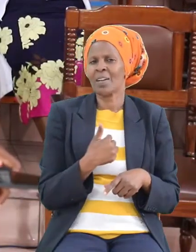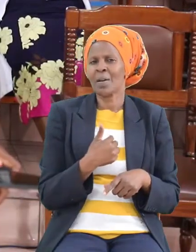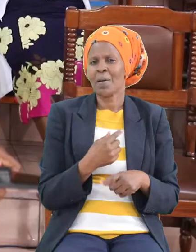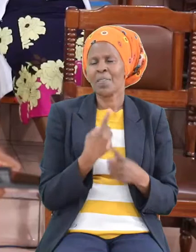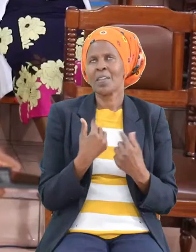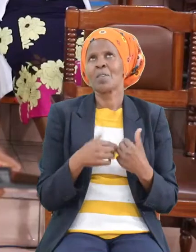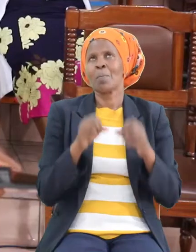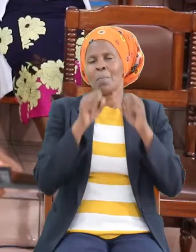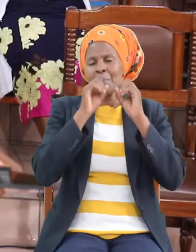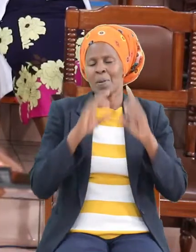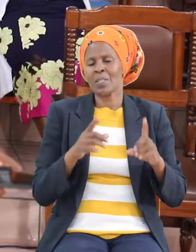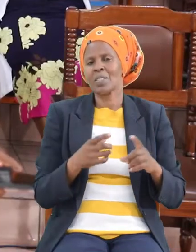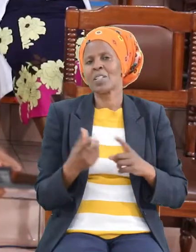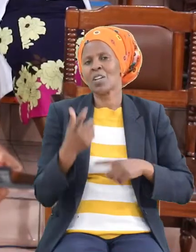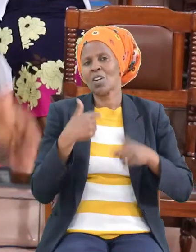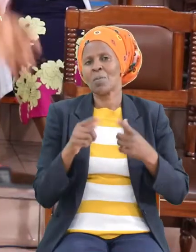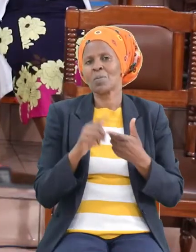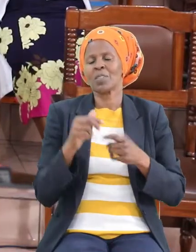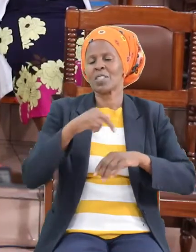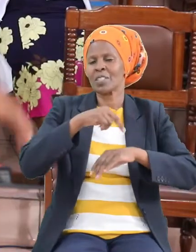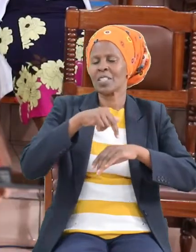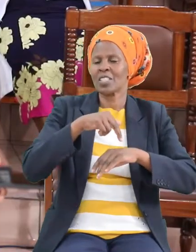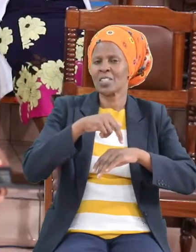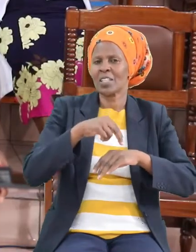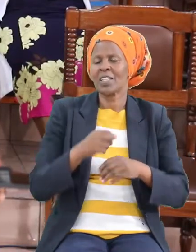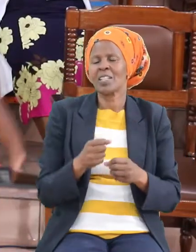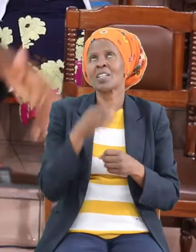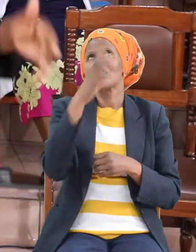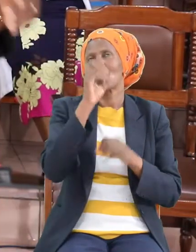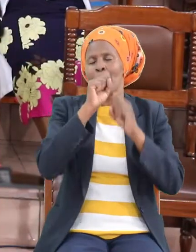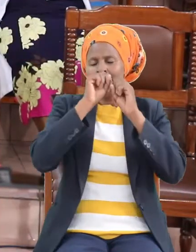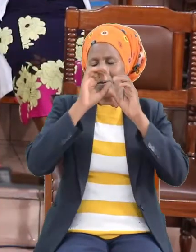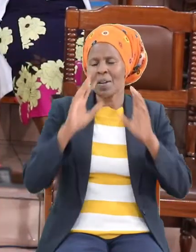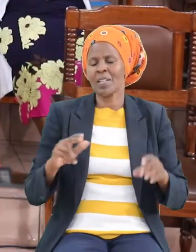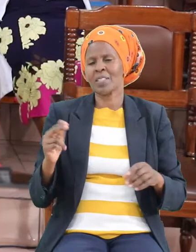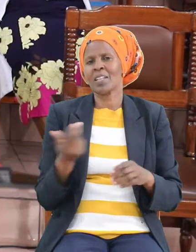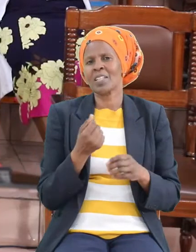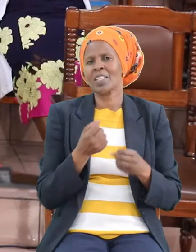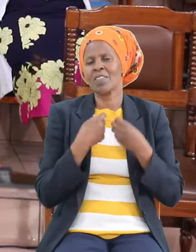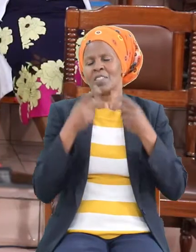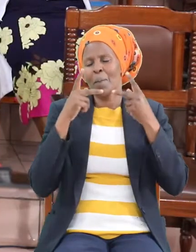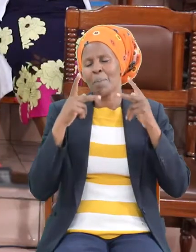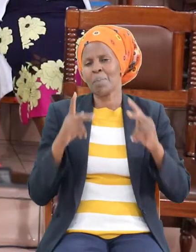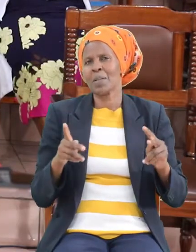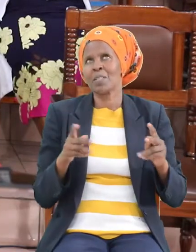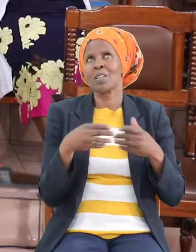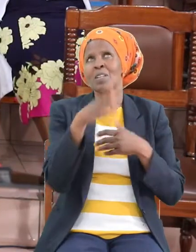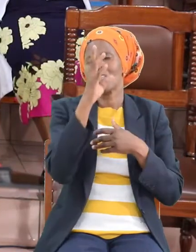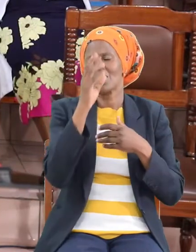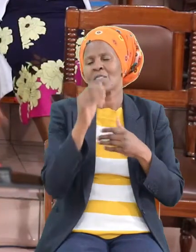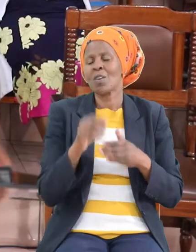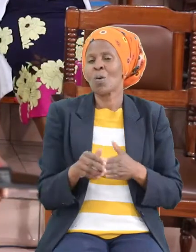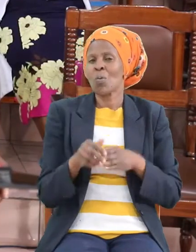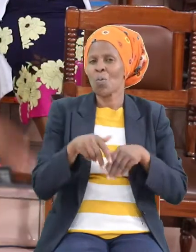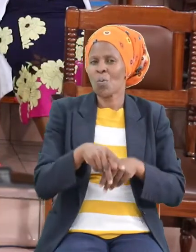tutakuwa na baraka katika inchi yetu. Tutaona Bwana akitubariki, tutaona Bwana akitupa amani, tutaona Bwana